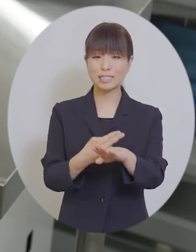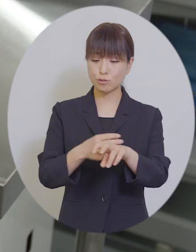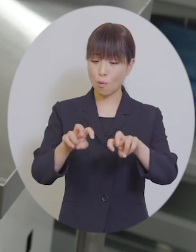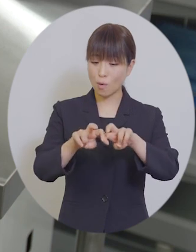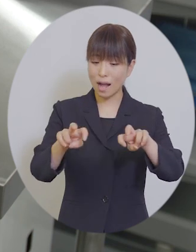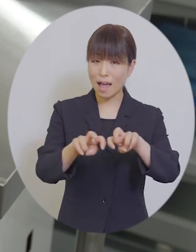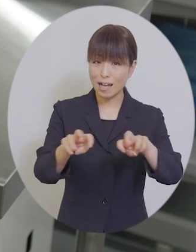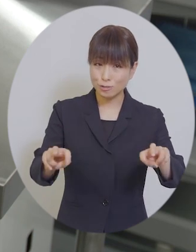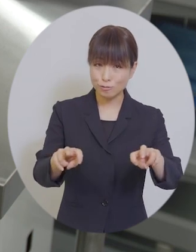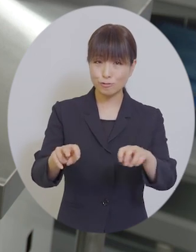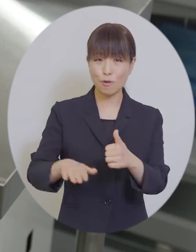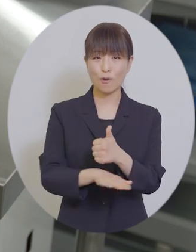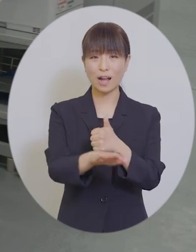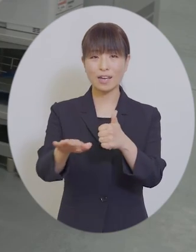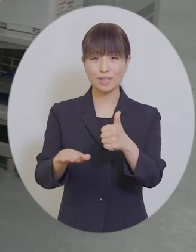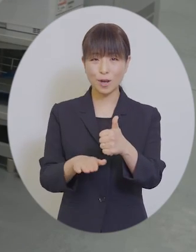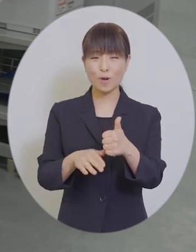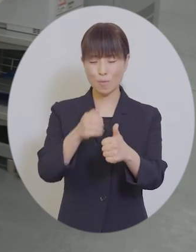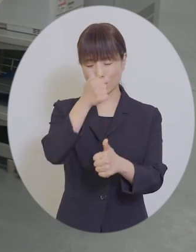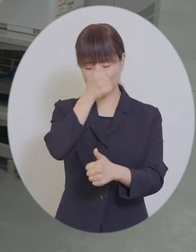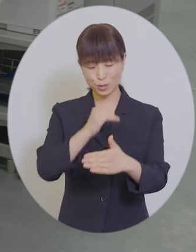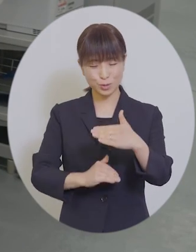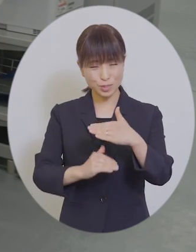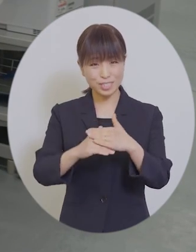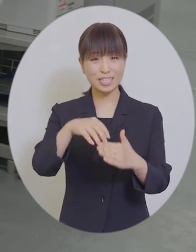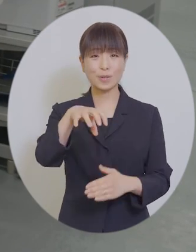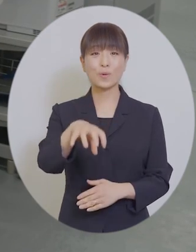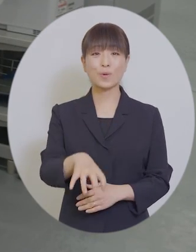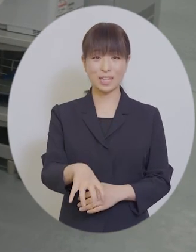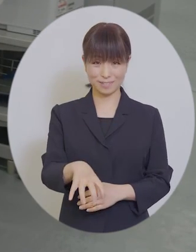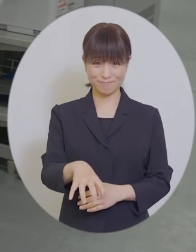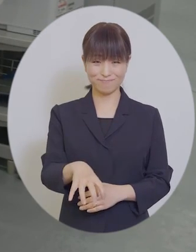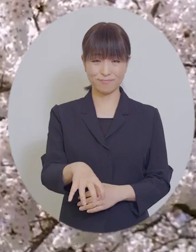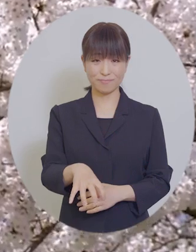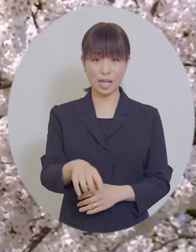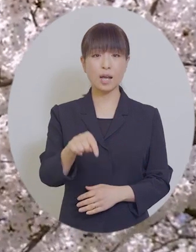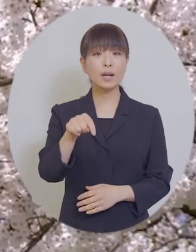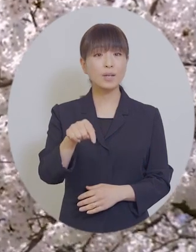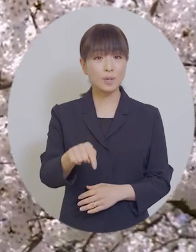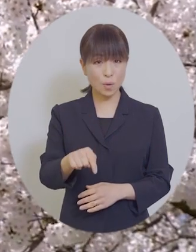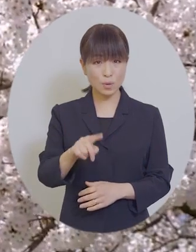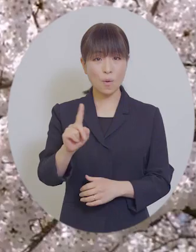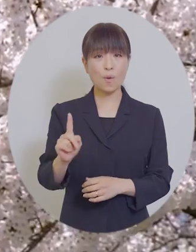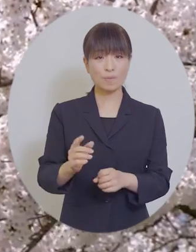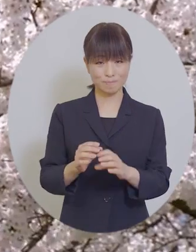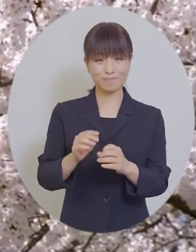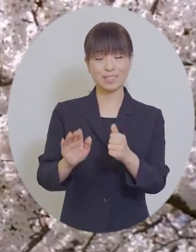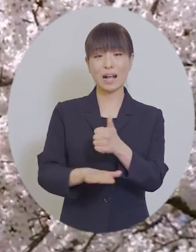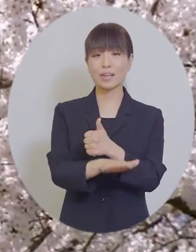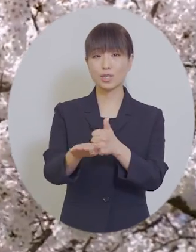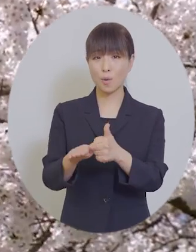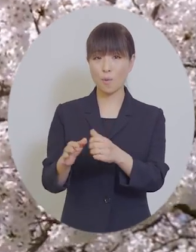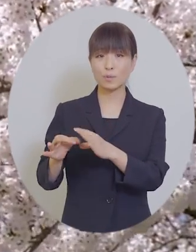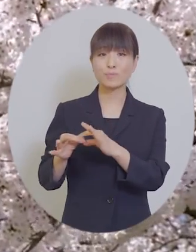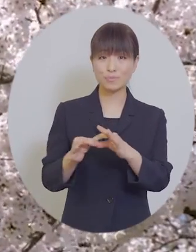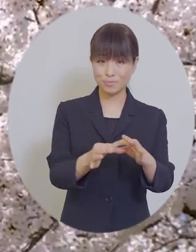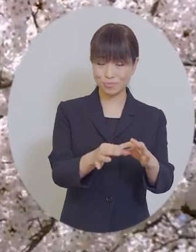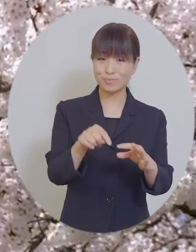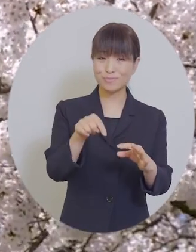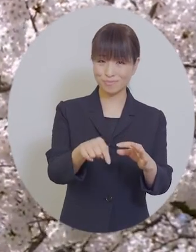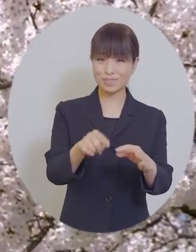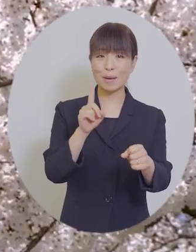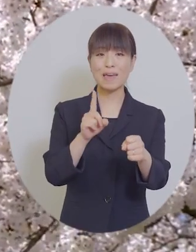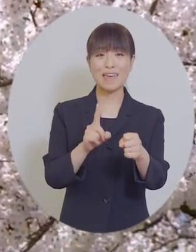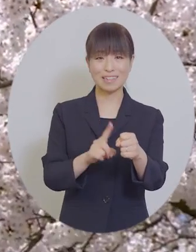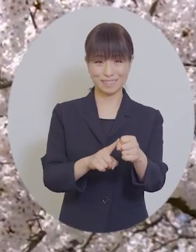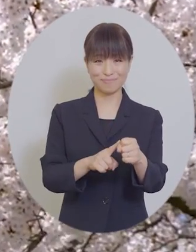開発などの環境も充実した都市です。この恵まれた環境を生かし、未来に受け継いでいくため